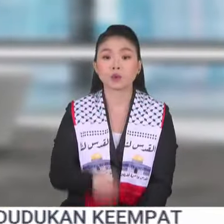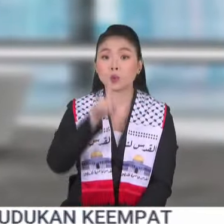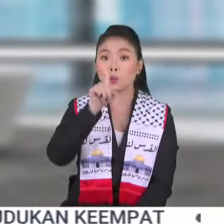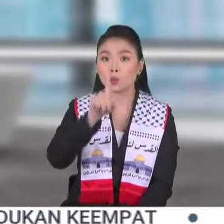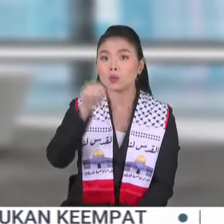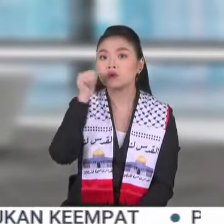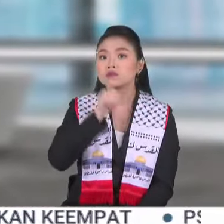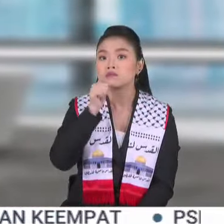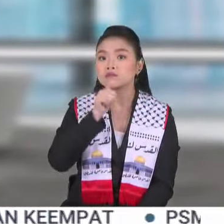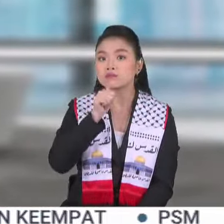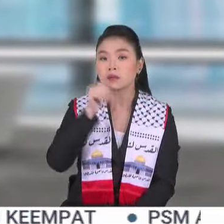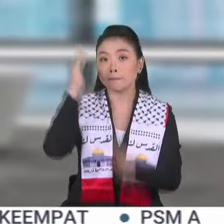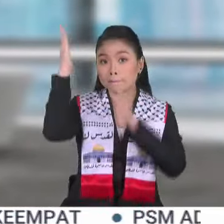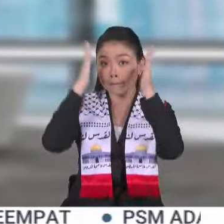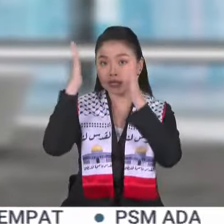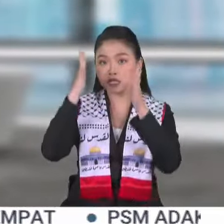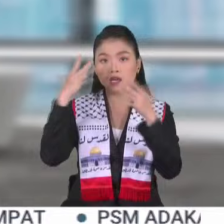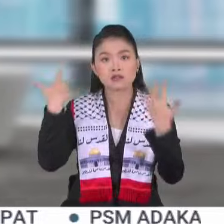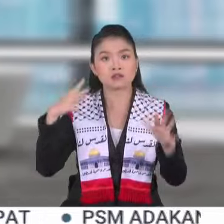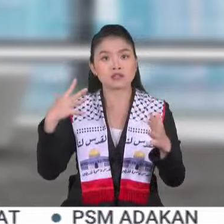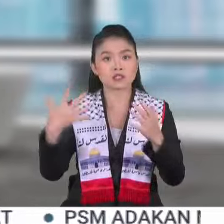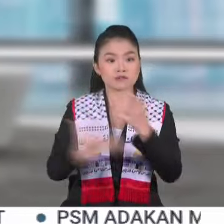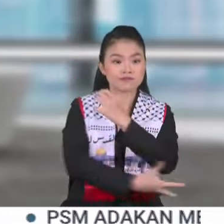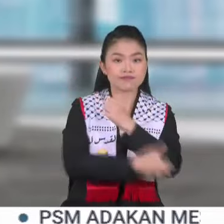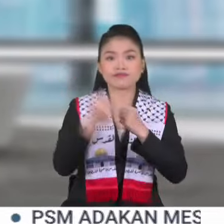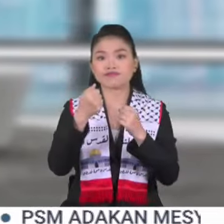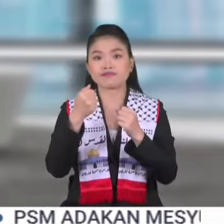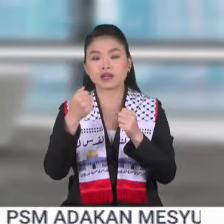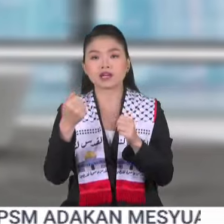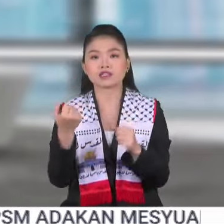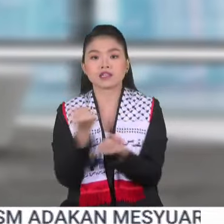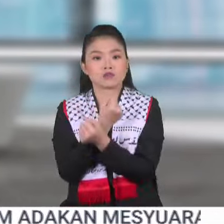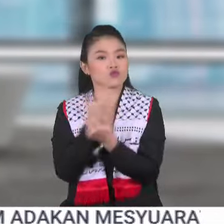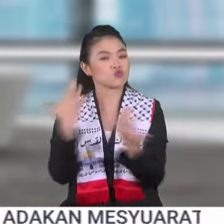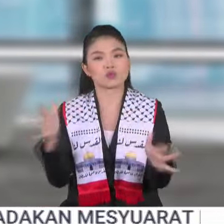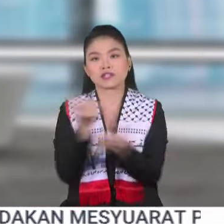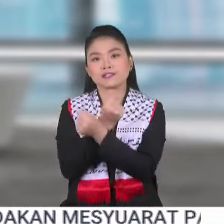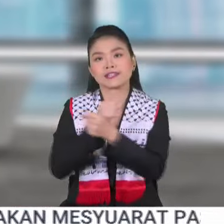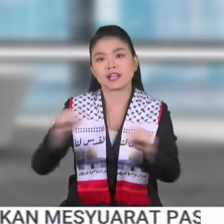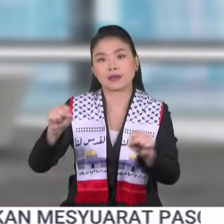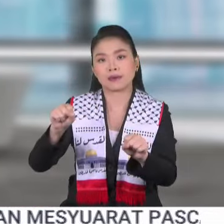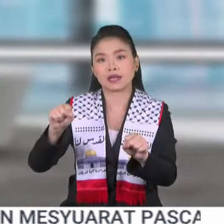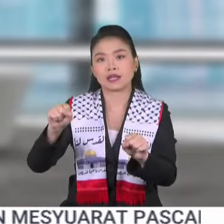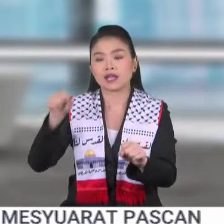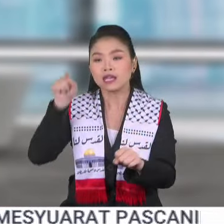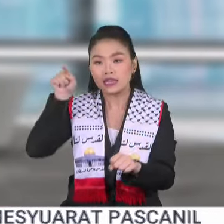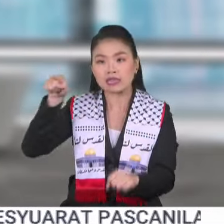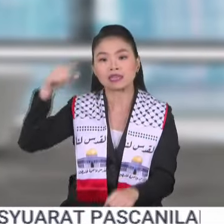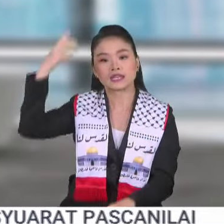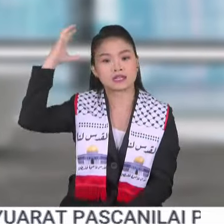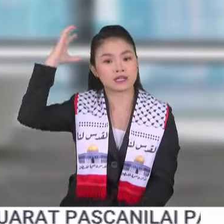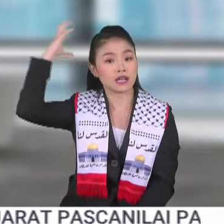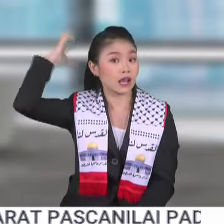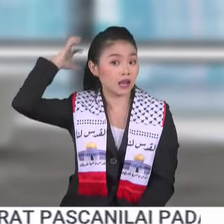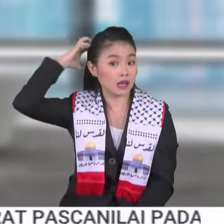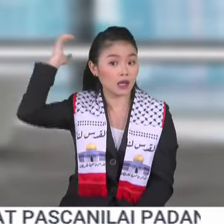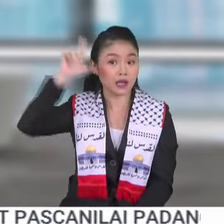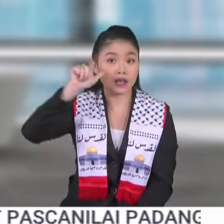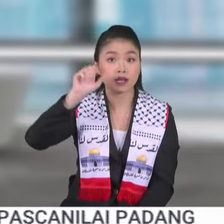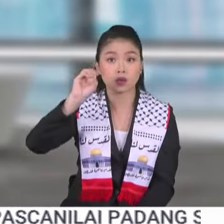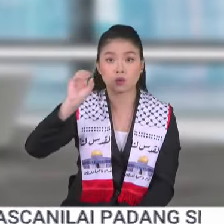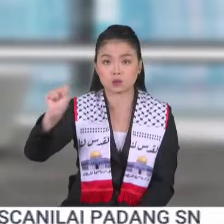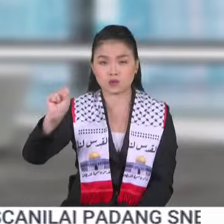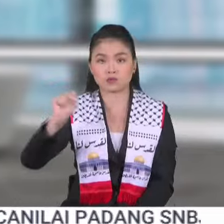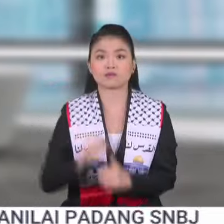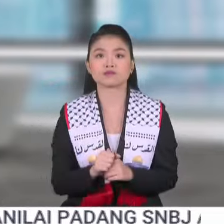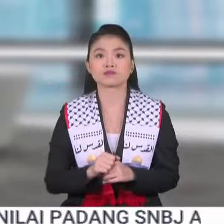Seorang perempuan warga negara Malaysia yang diculik berjaya diselamatkan selepas penculikan di Laos. Menurut pengerusi Persatuan Anak Muda